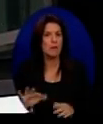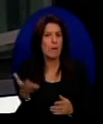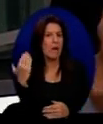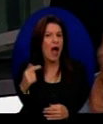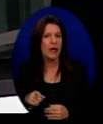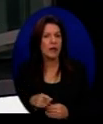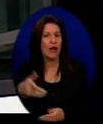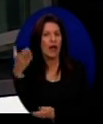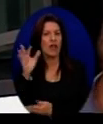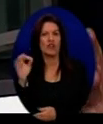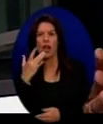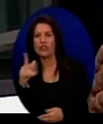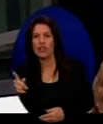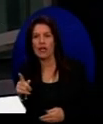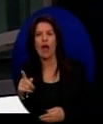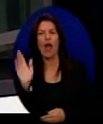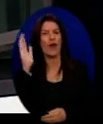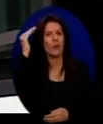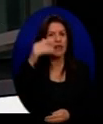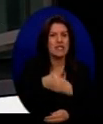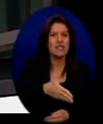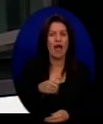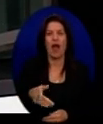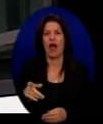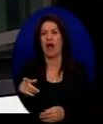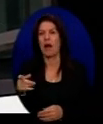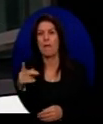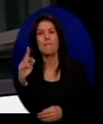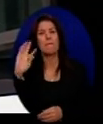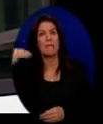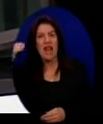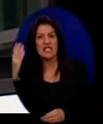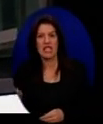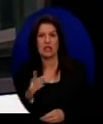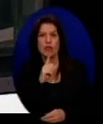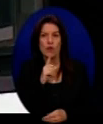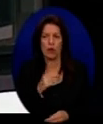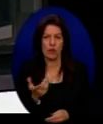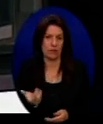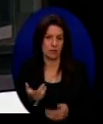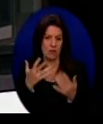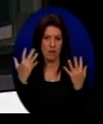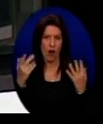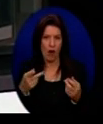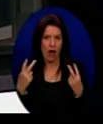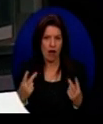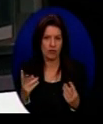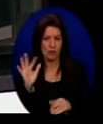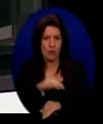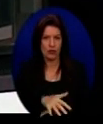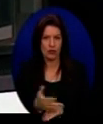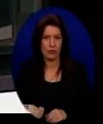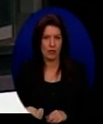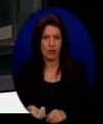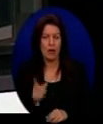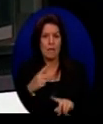טוניסיה, פלסטין, סוריה, כן? אלקטורט חשוב מאוד, בוודאי. פי 10 או פי